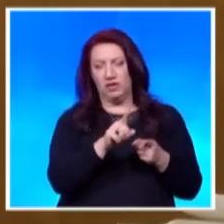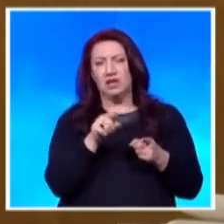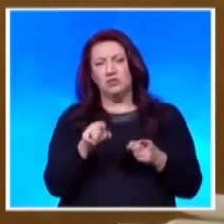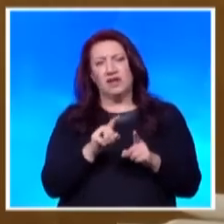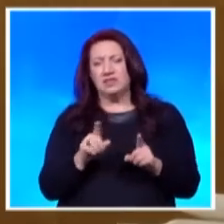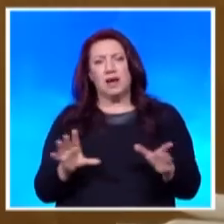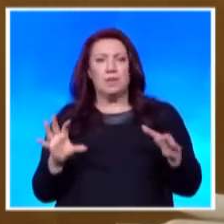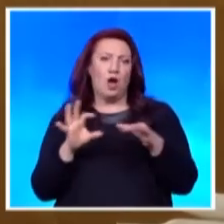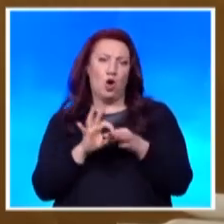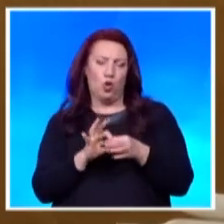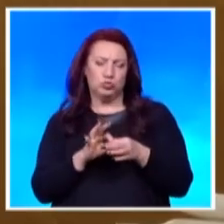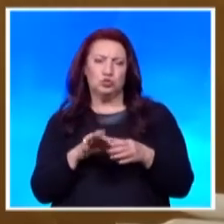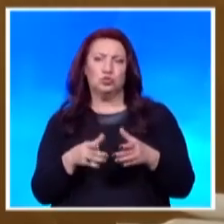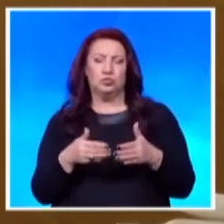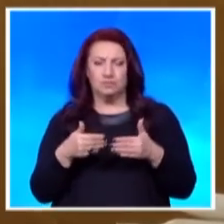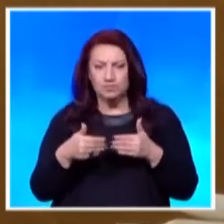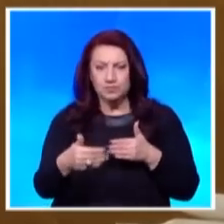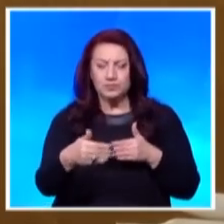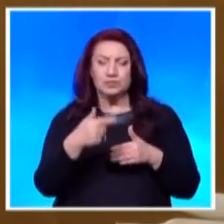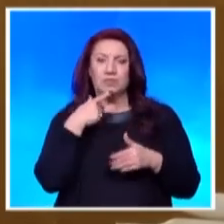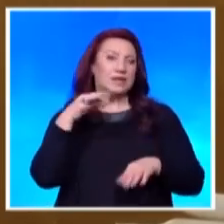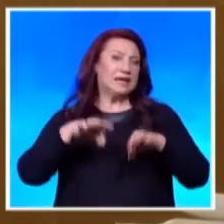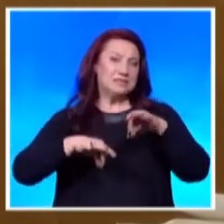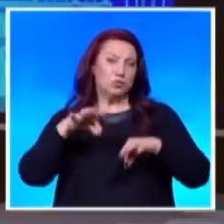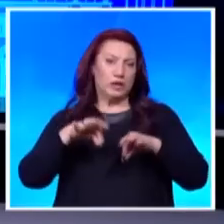на предстоящите парламентарни избори.